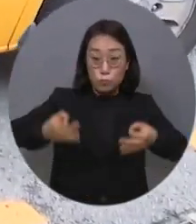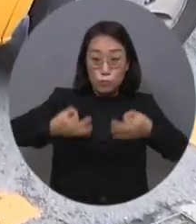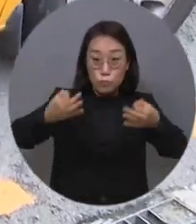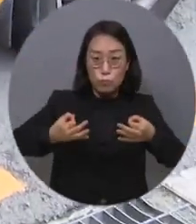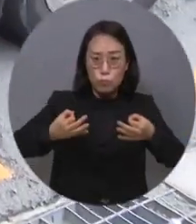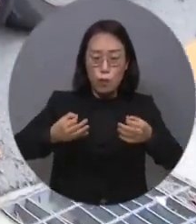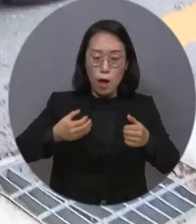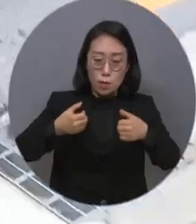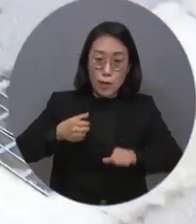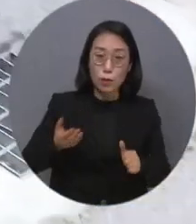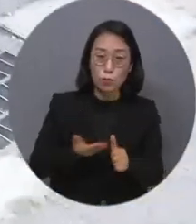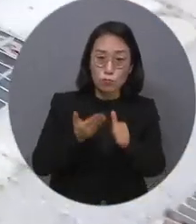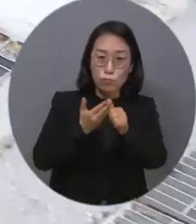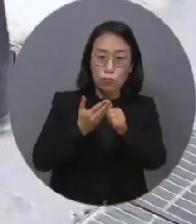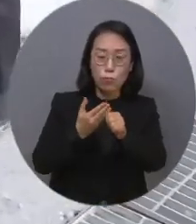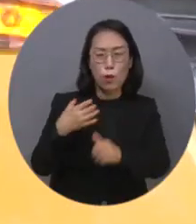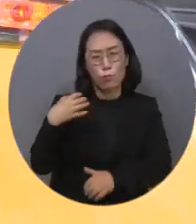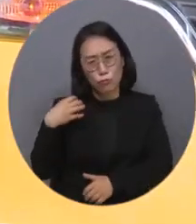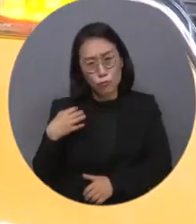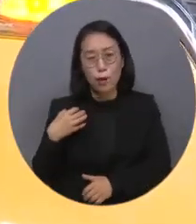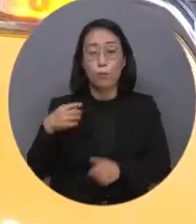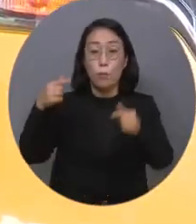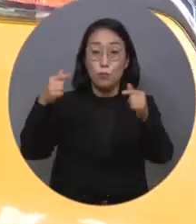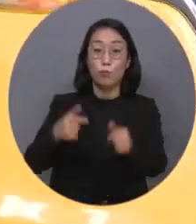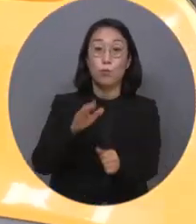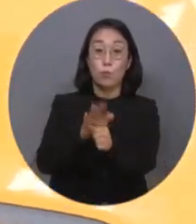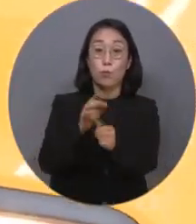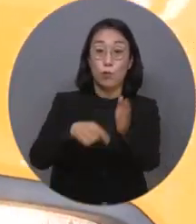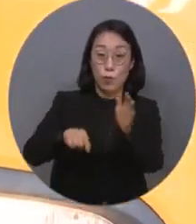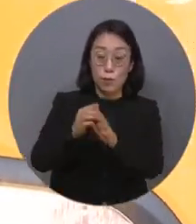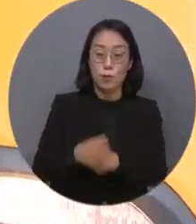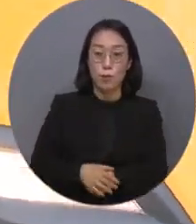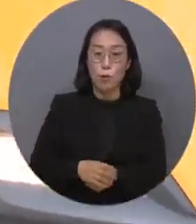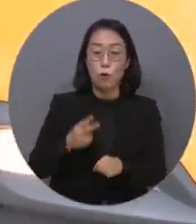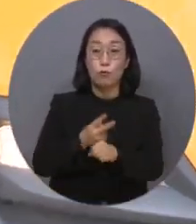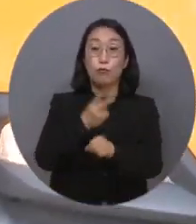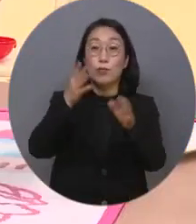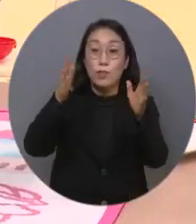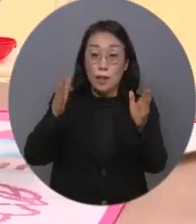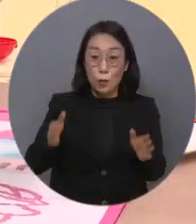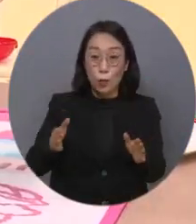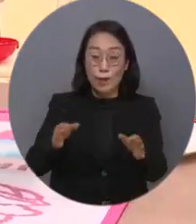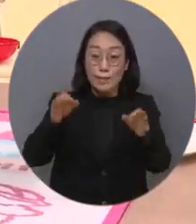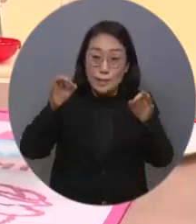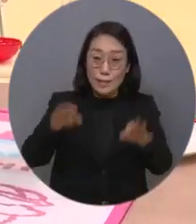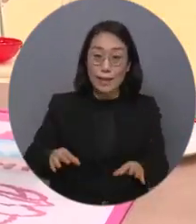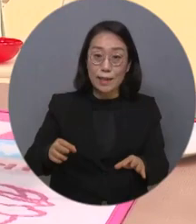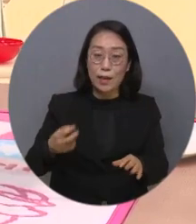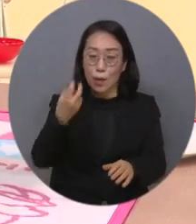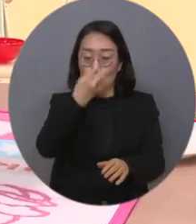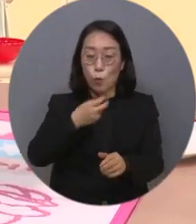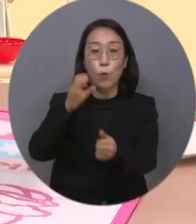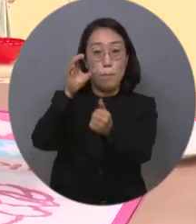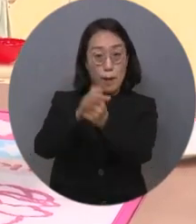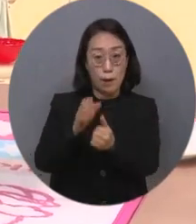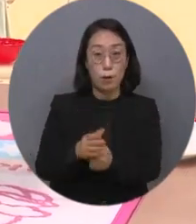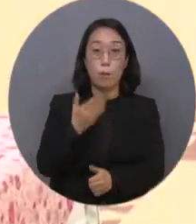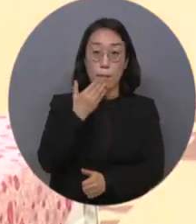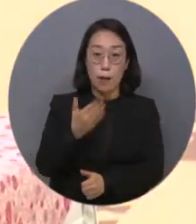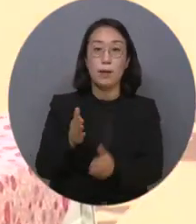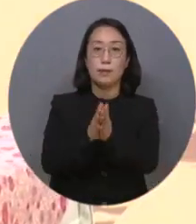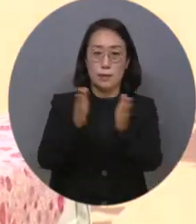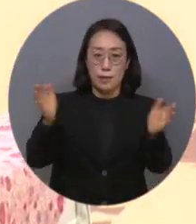줄이기 위해 이르면 하반기부터 자녀의 등하원에 2시간 이내에 단시간 돌봄 서비스가 시범 운영됩니다.